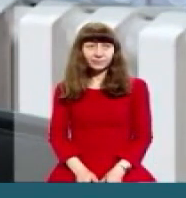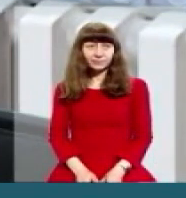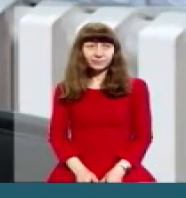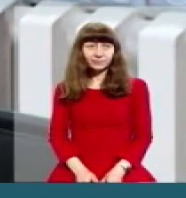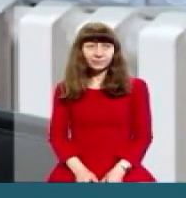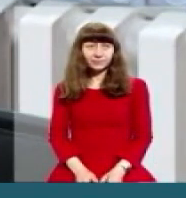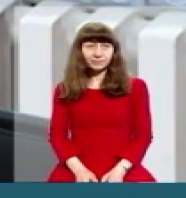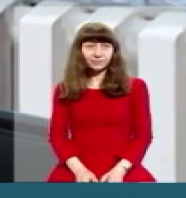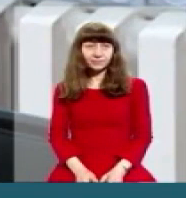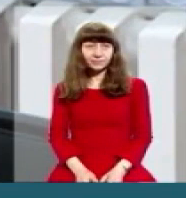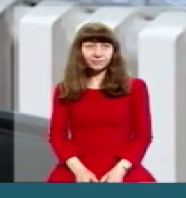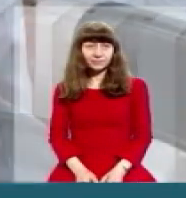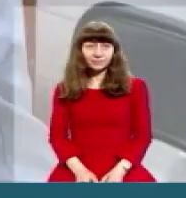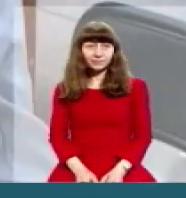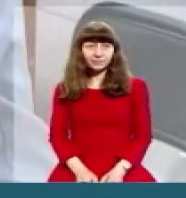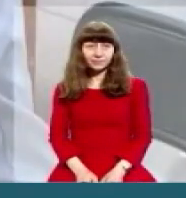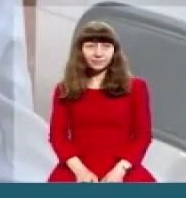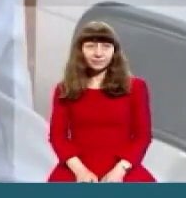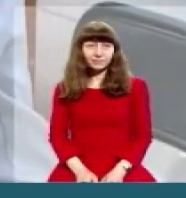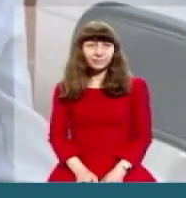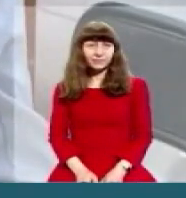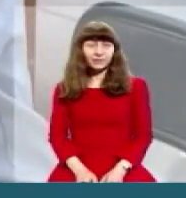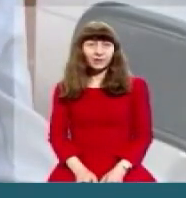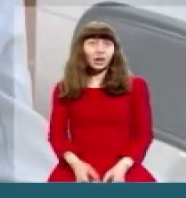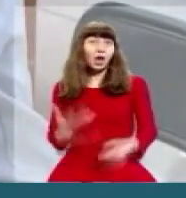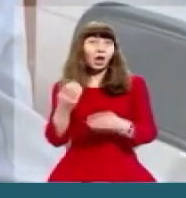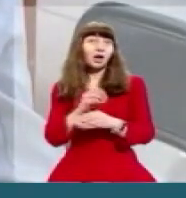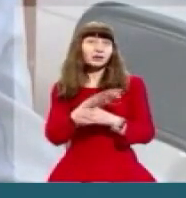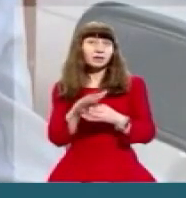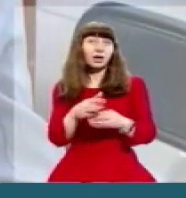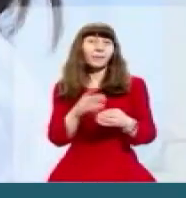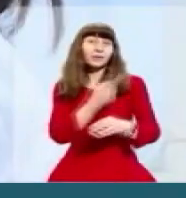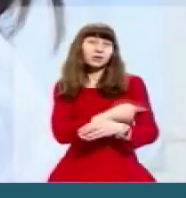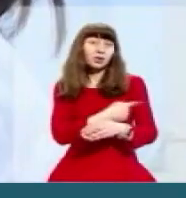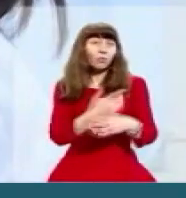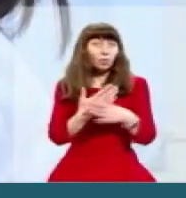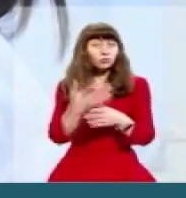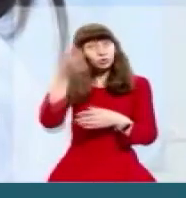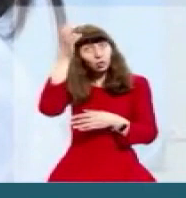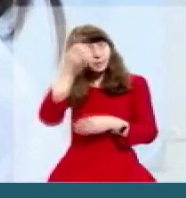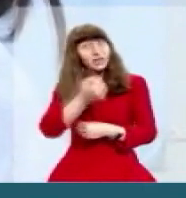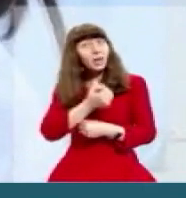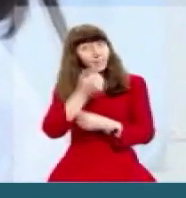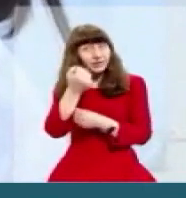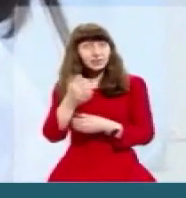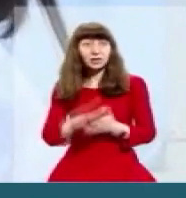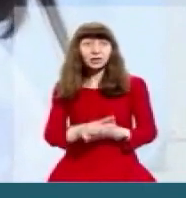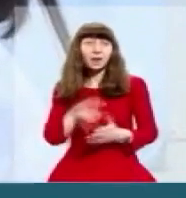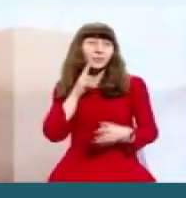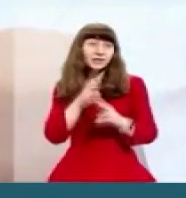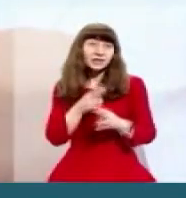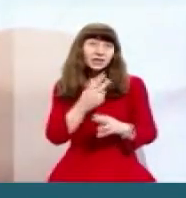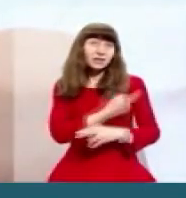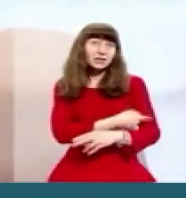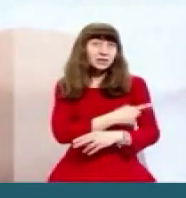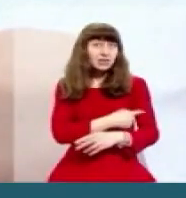более теплое, дождаться приезда скорой помощи. Кроме оказания медицинской помощи пациентам, важна и психологическая поддержка. Медсестра Асель